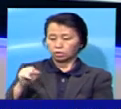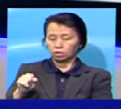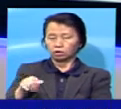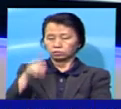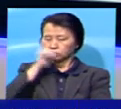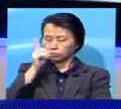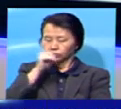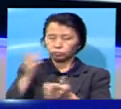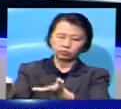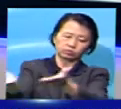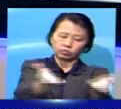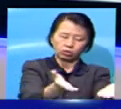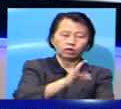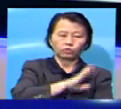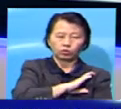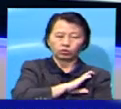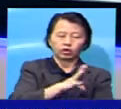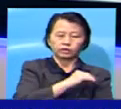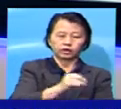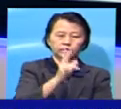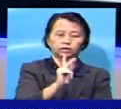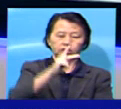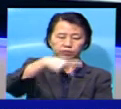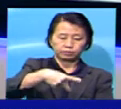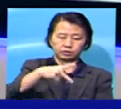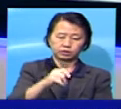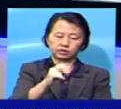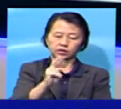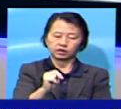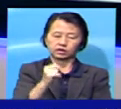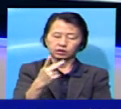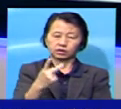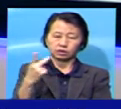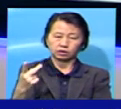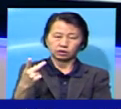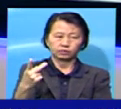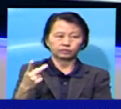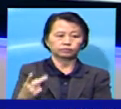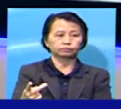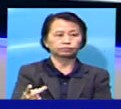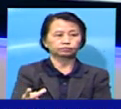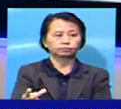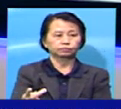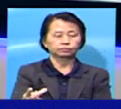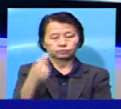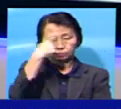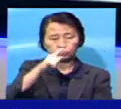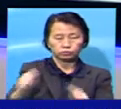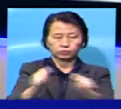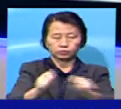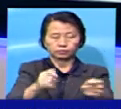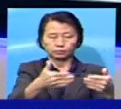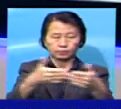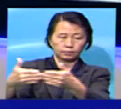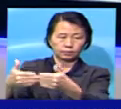dirujuk terus kepada polis dan Kementerian Perdagangan Dalam Negeri, Koperasi dan Kepenggunaan atau agensi berkaitan untuk tindakan